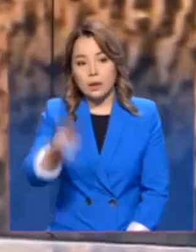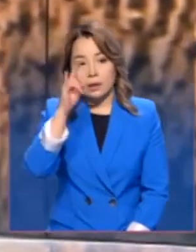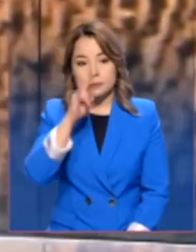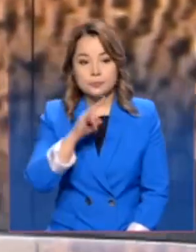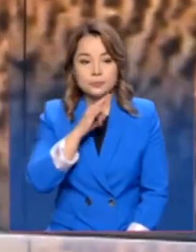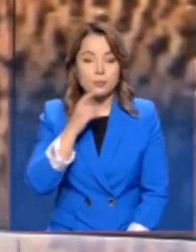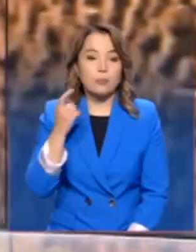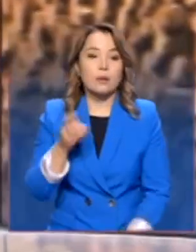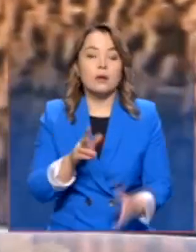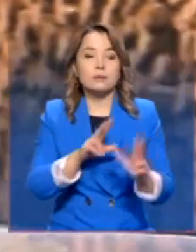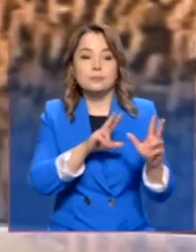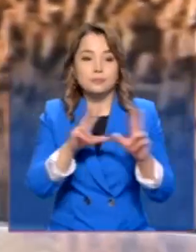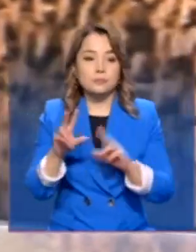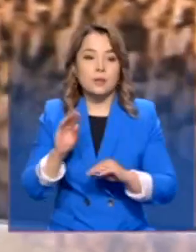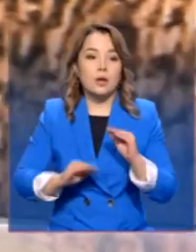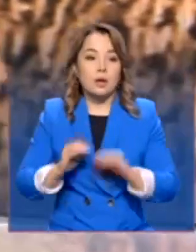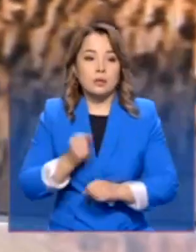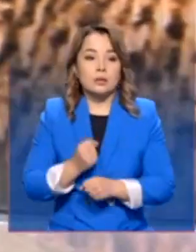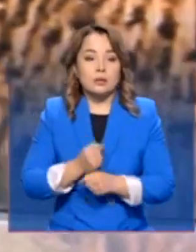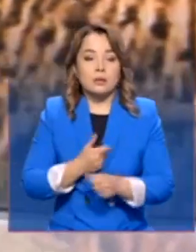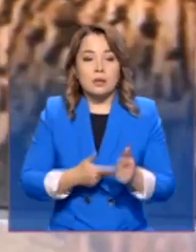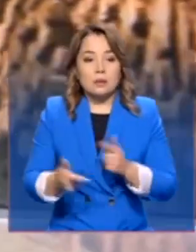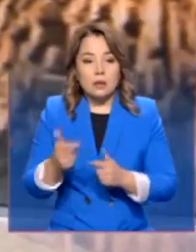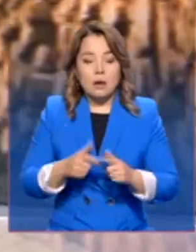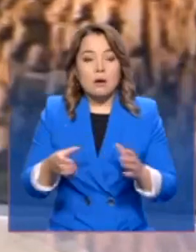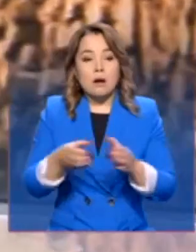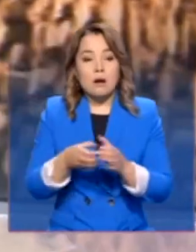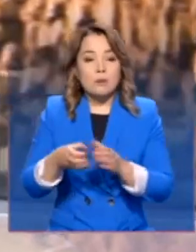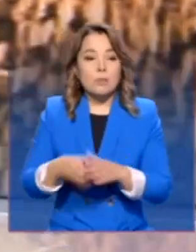Қазақстанда жиһаз жасайтын компаниялар жабыла бастады.